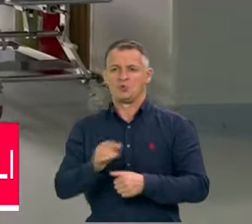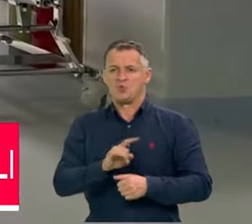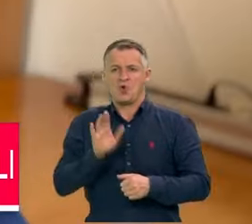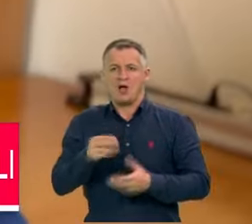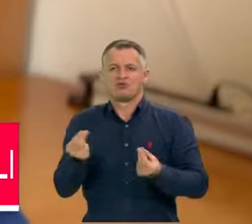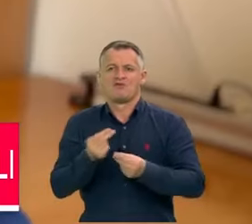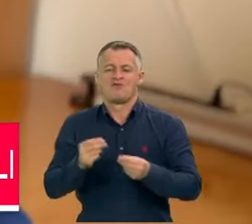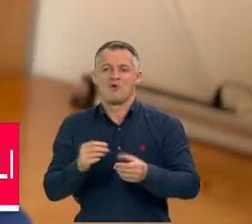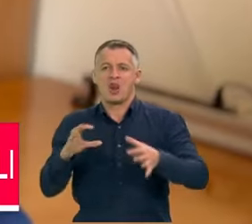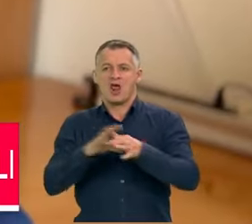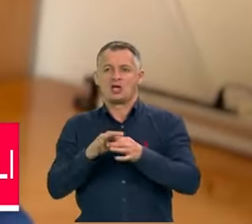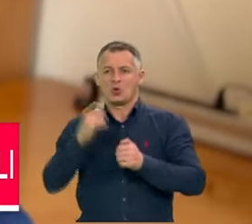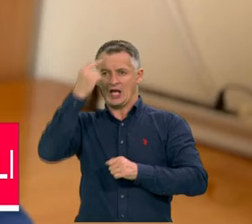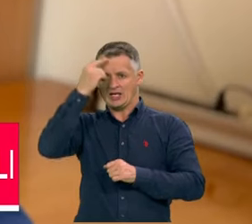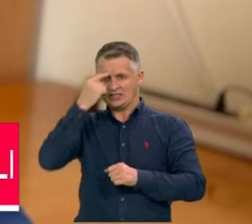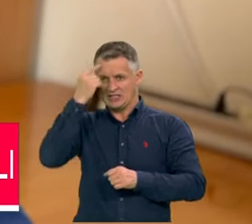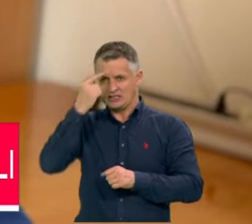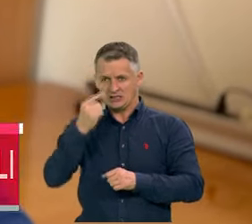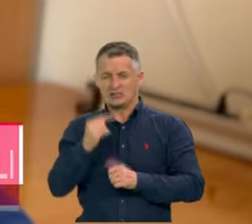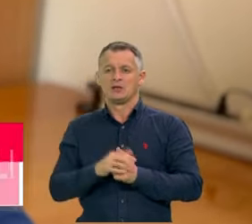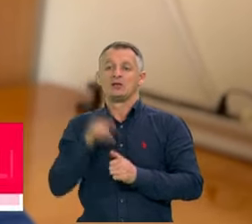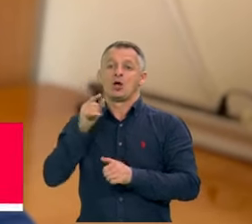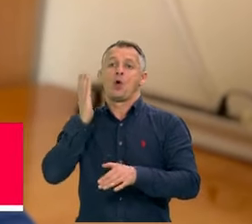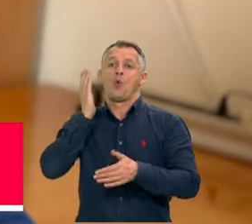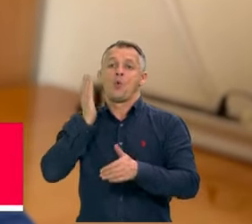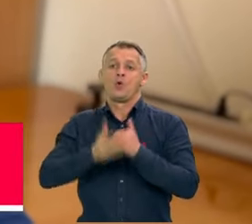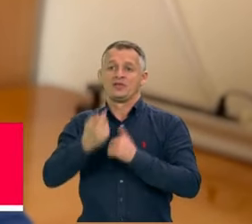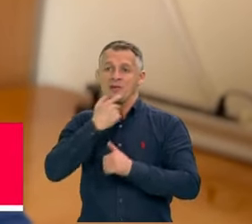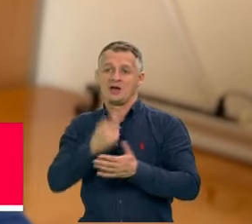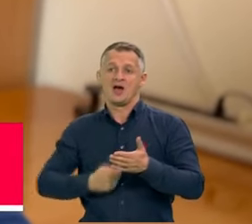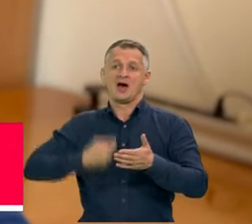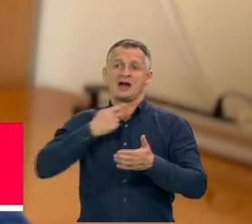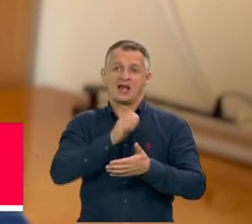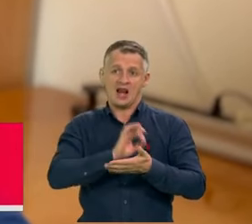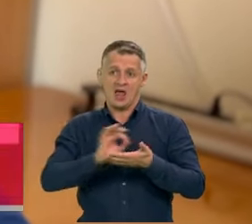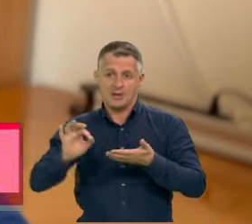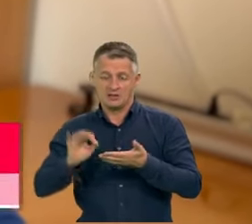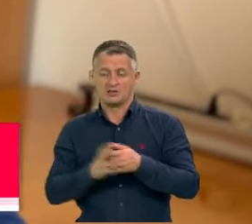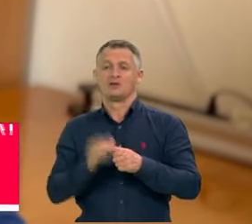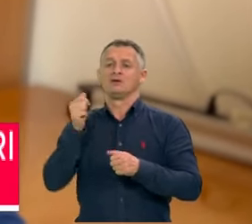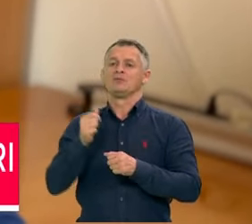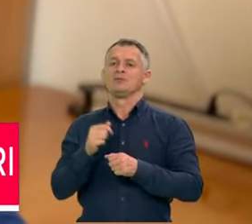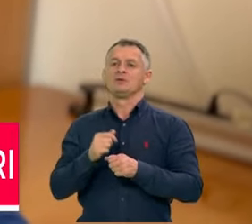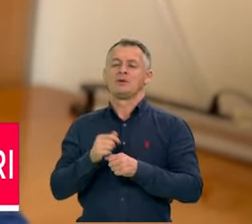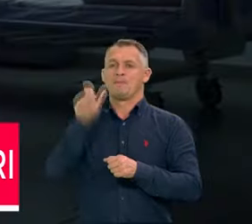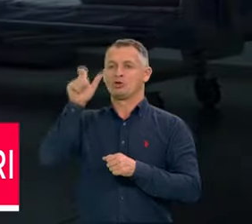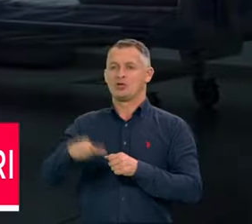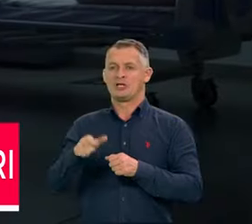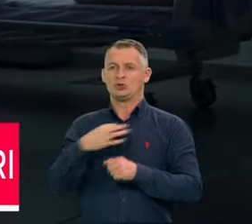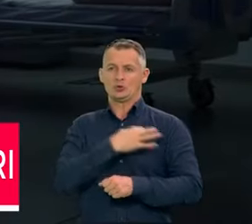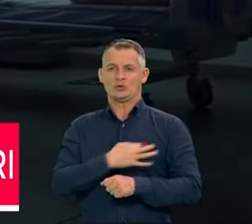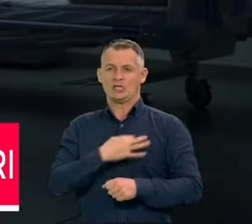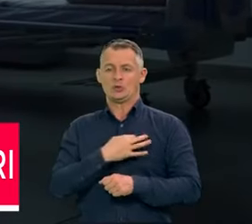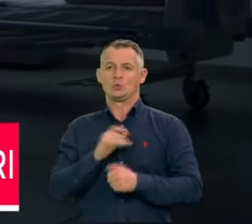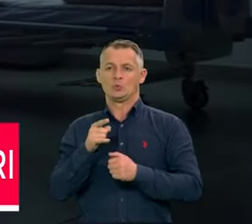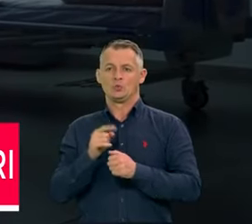care au studii poale dar în ultimii ani s a reclamat faptul că un asistent asistentul cu studii superioare nu